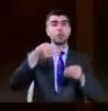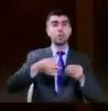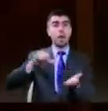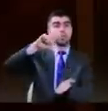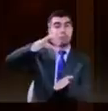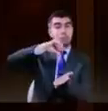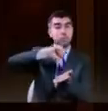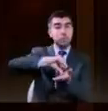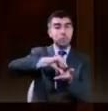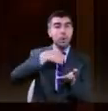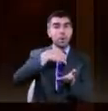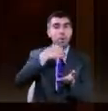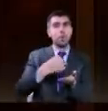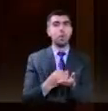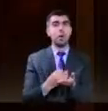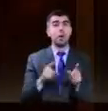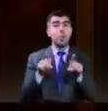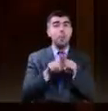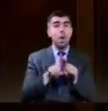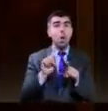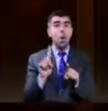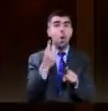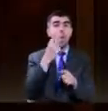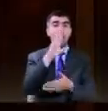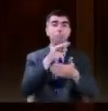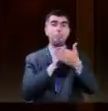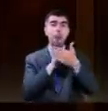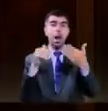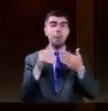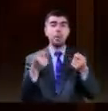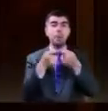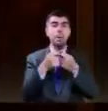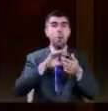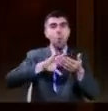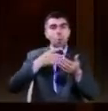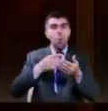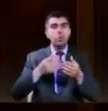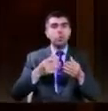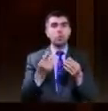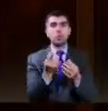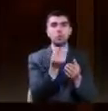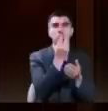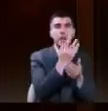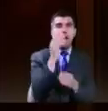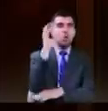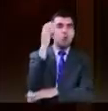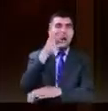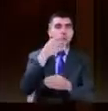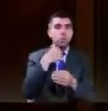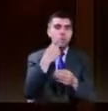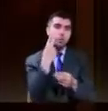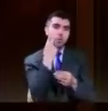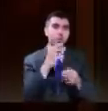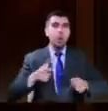مدينة نموذجية في هذا الشأن، حيث سيمكن هذا البرنامج من تجهيز أهم فضاءاتها ومرافقها العمومية بالولوجيات